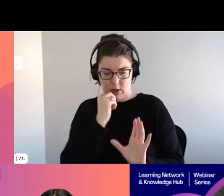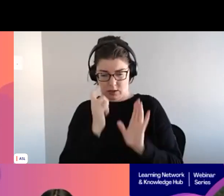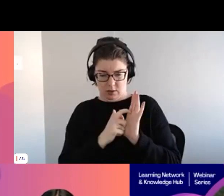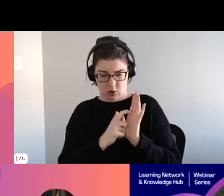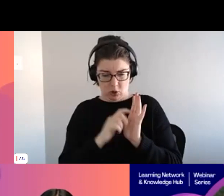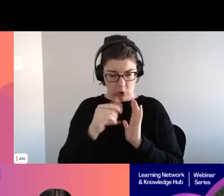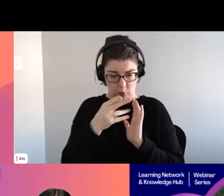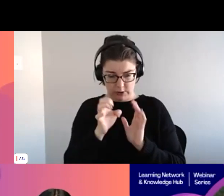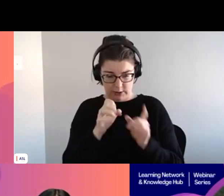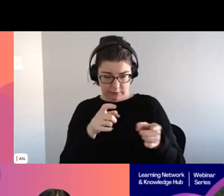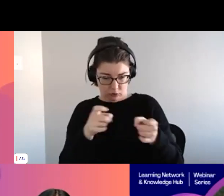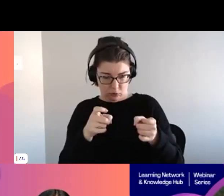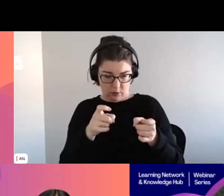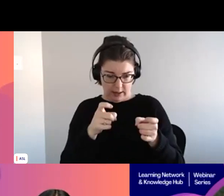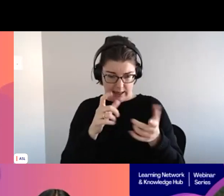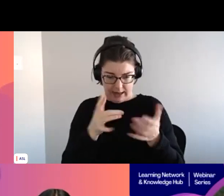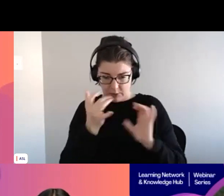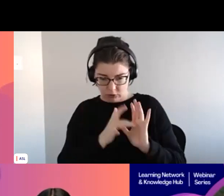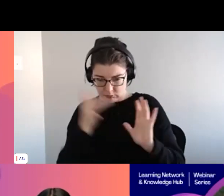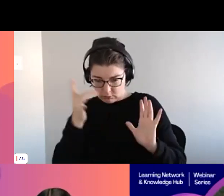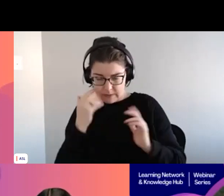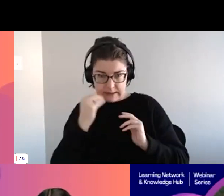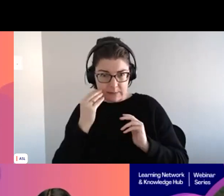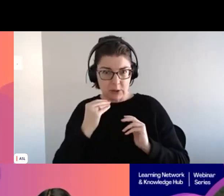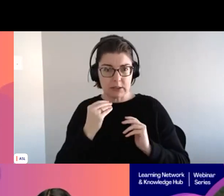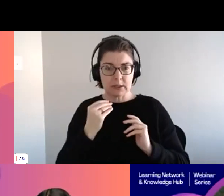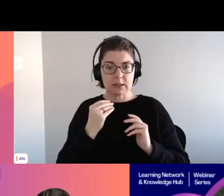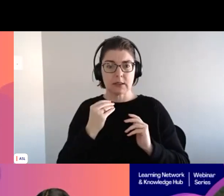le témoignage d'un psychiatre qui donc